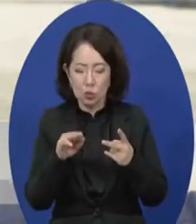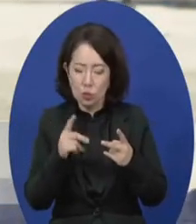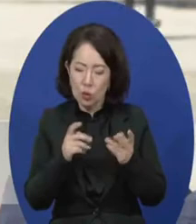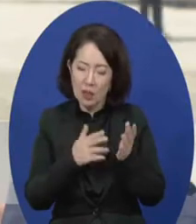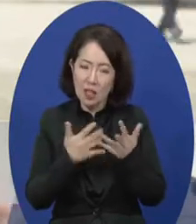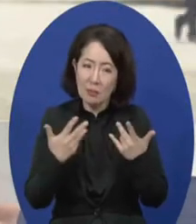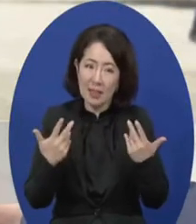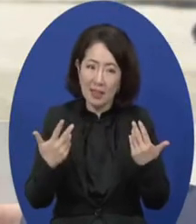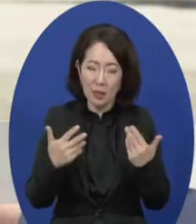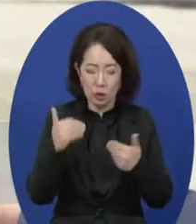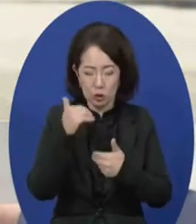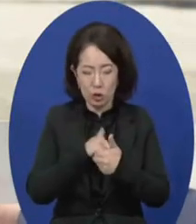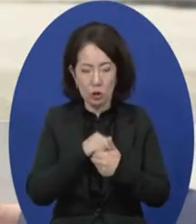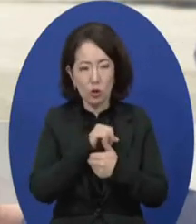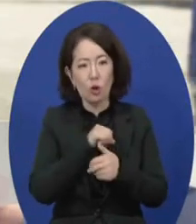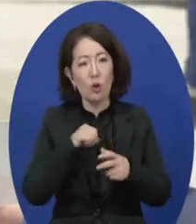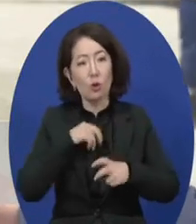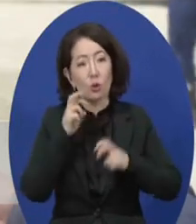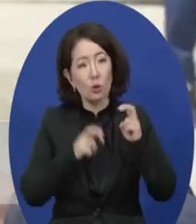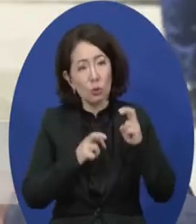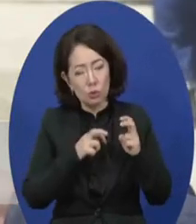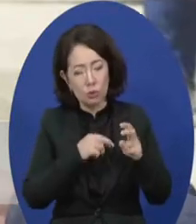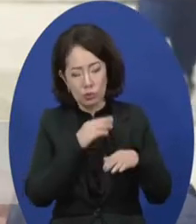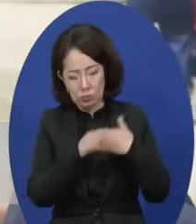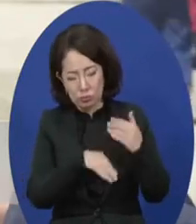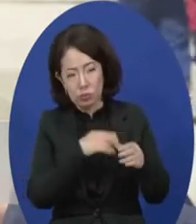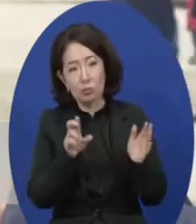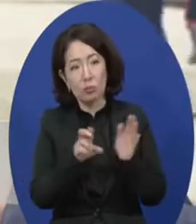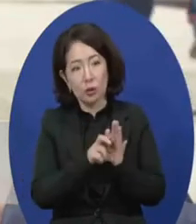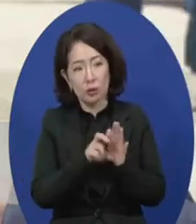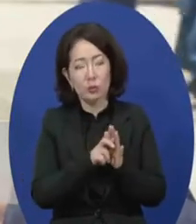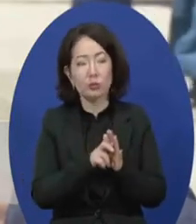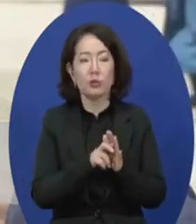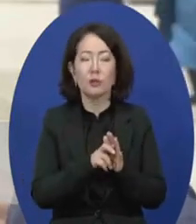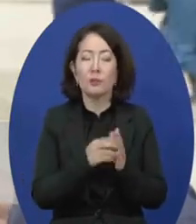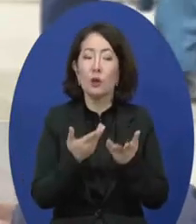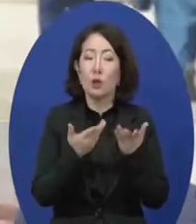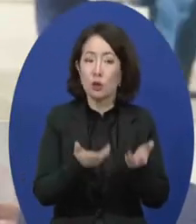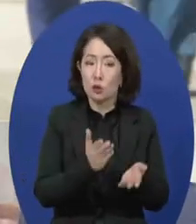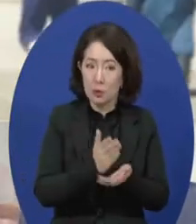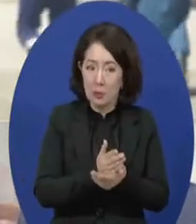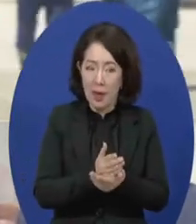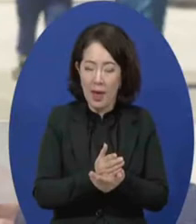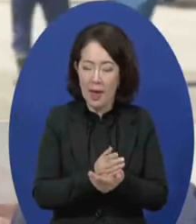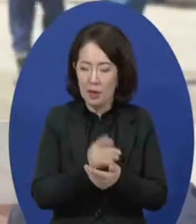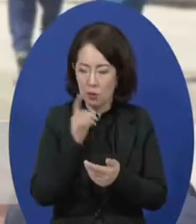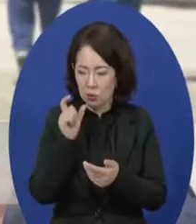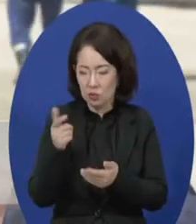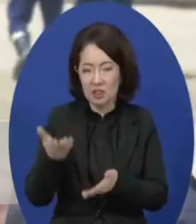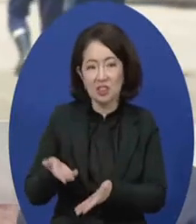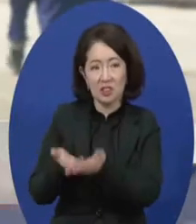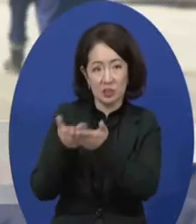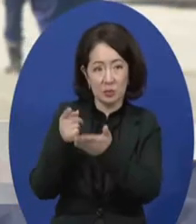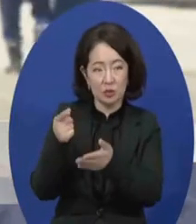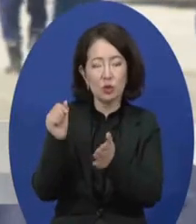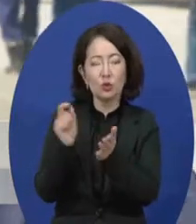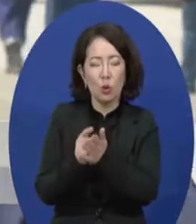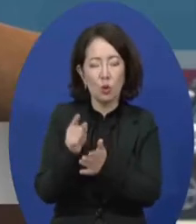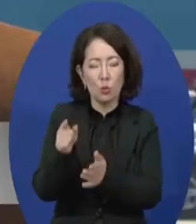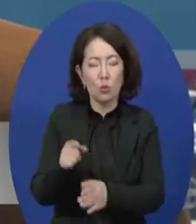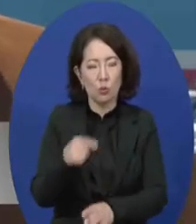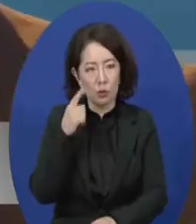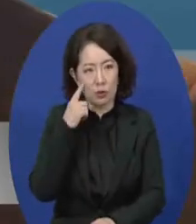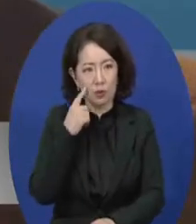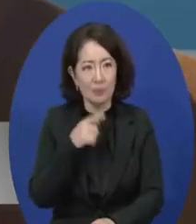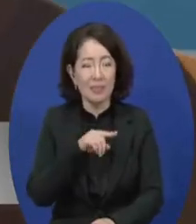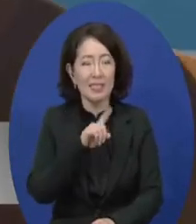түүхий бүтээгтүүнээ дотооддоо үйлдвэрлэх энэ одоо нөхцөл бололцоог бас олгож байгаа нь одоо энэ хүний дэмжих гол шалтгаан гэж үзэж